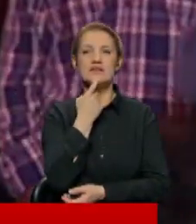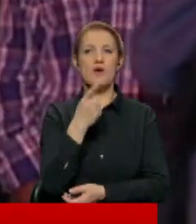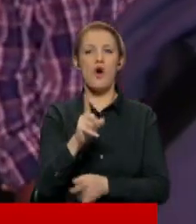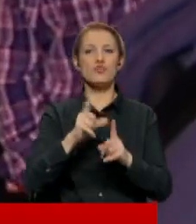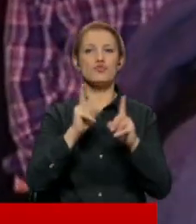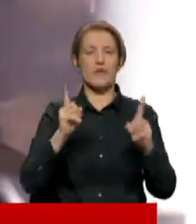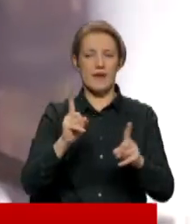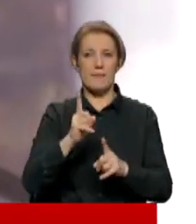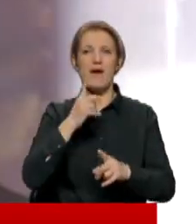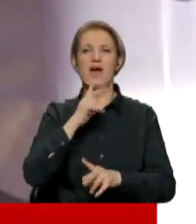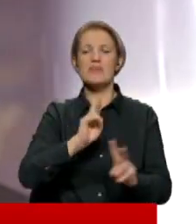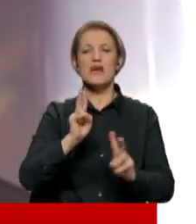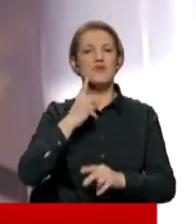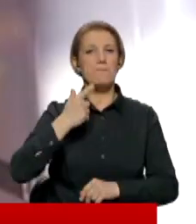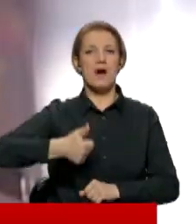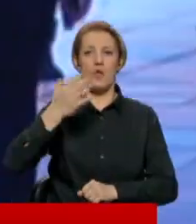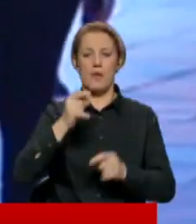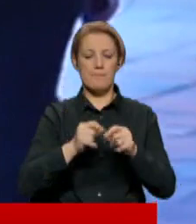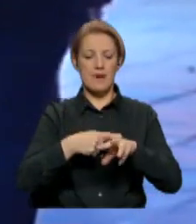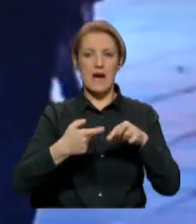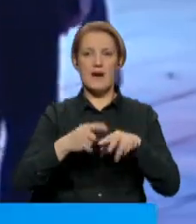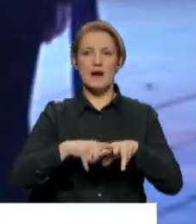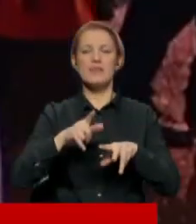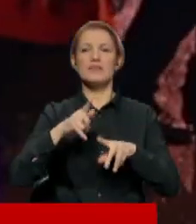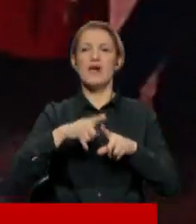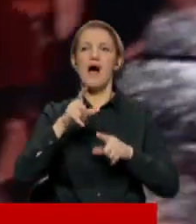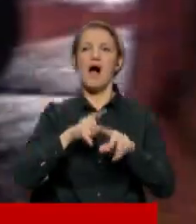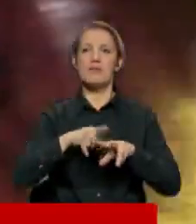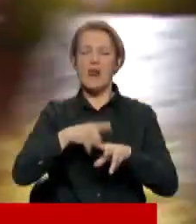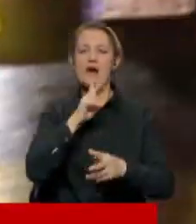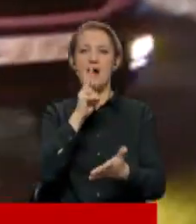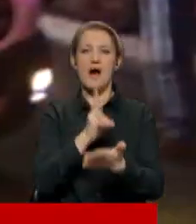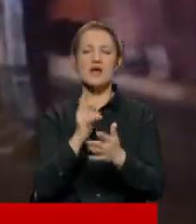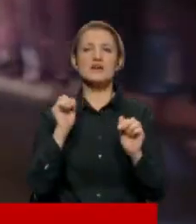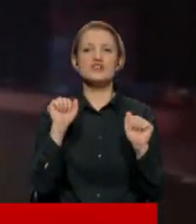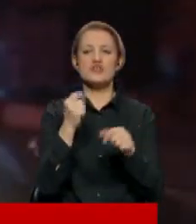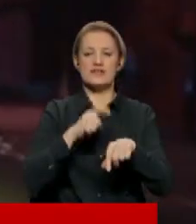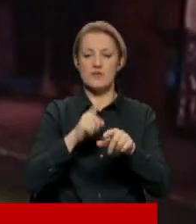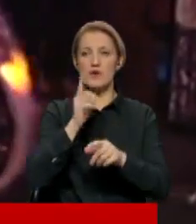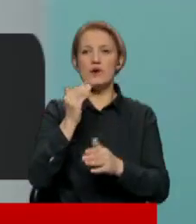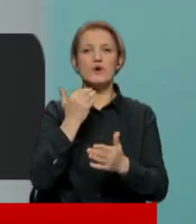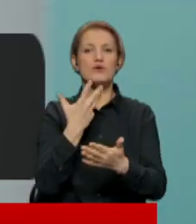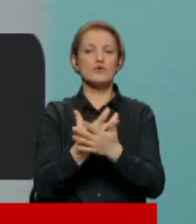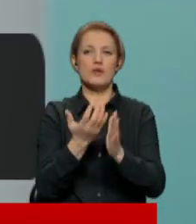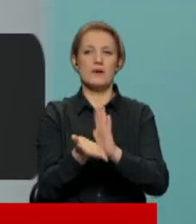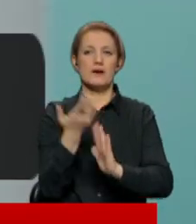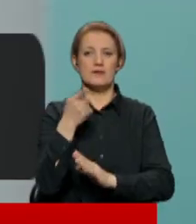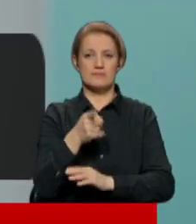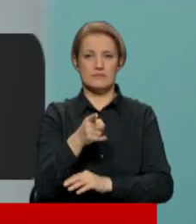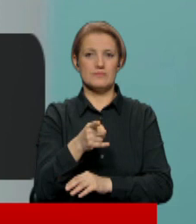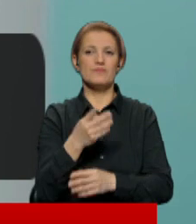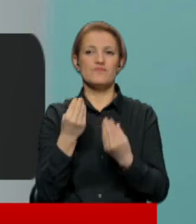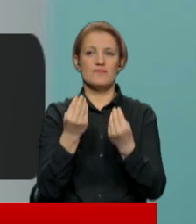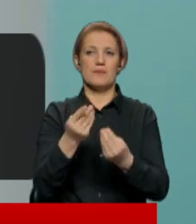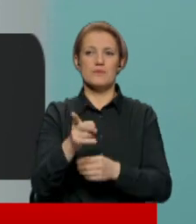dönem Enerji Bakanı olan Berat Albayrak'ın kararıyla kış saati uygulaması kaldırılmıştı. Geri de dönülmedi. İşte bu verimlilik